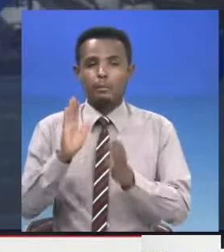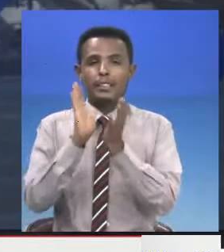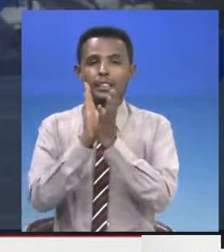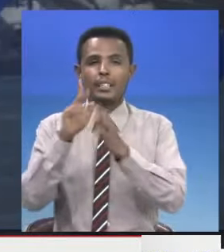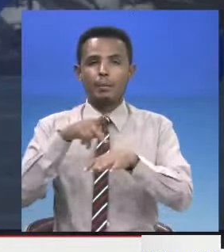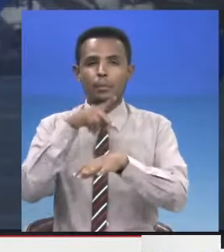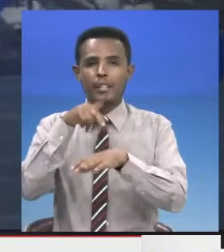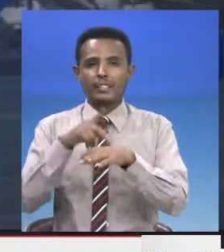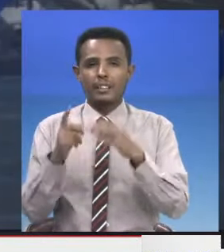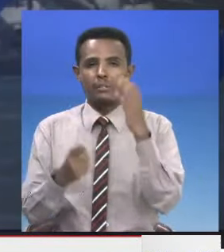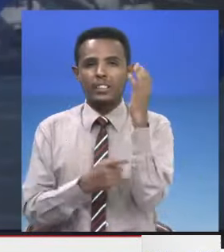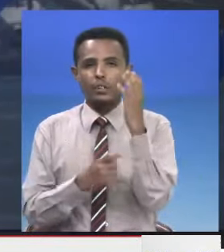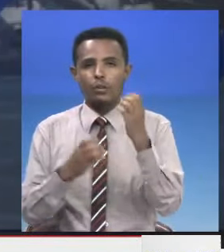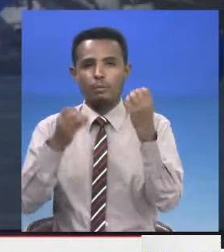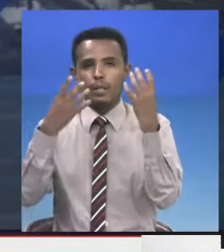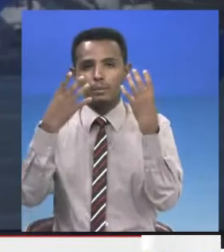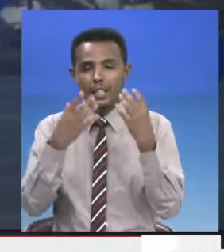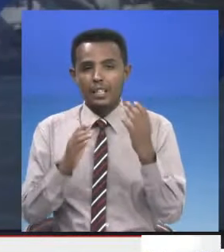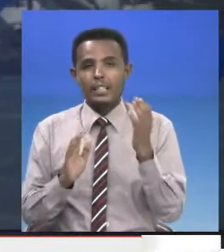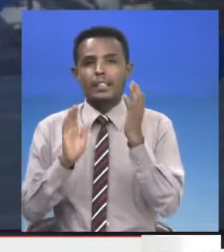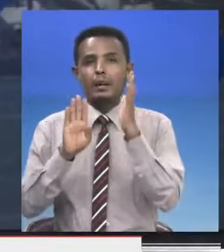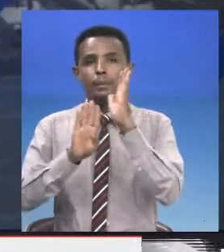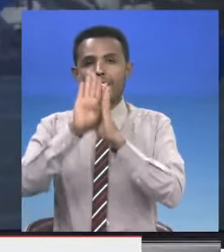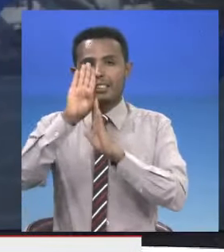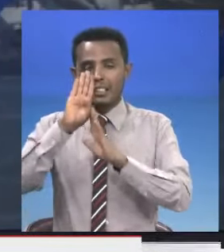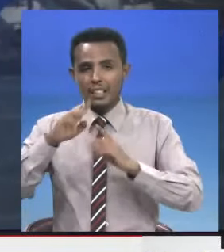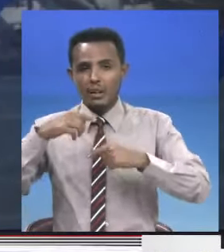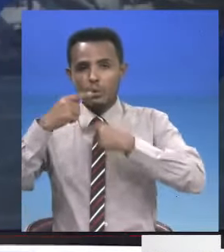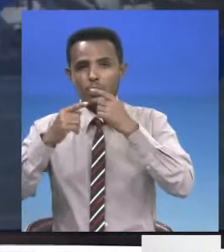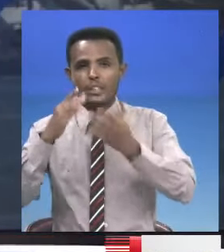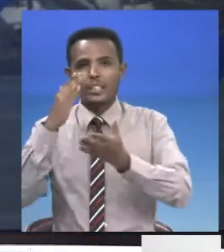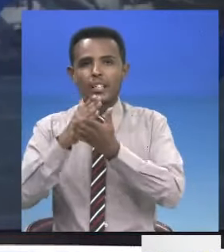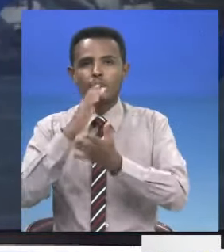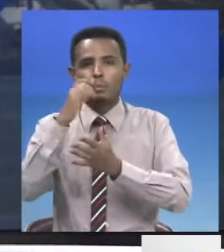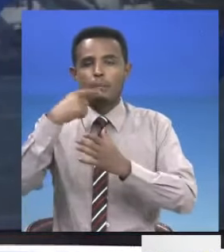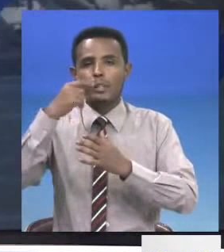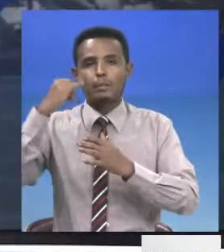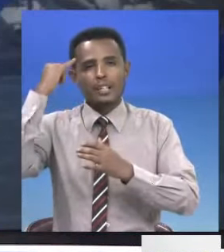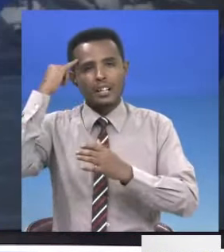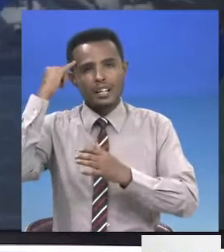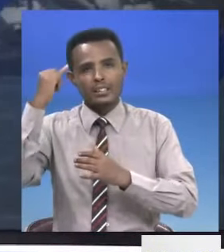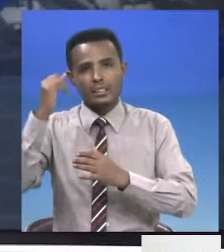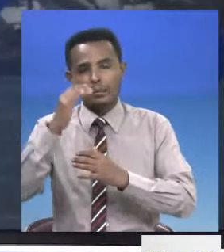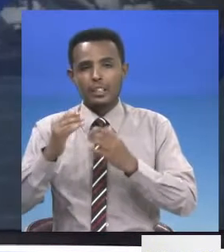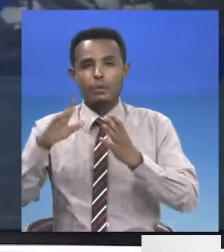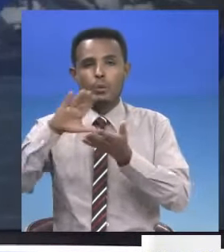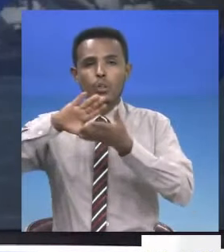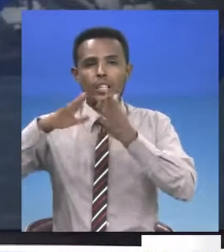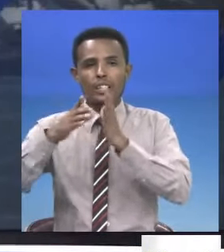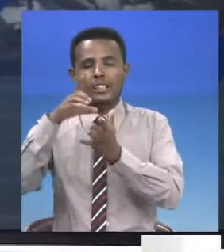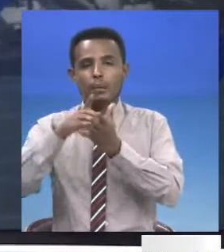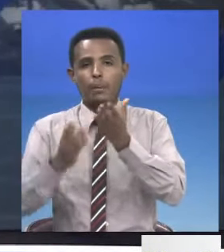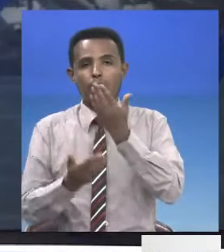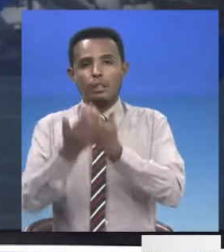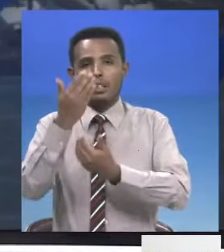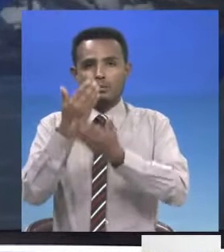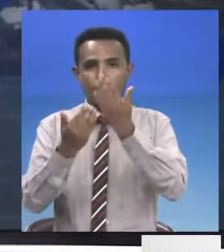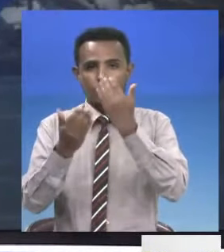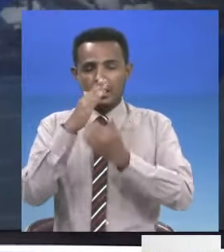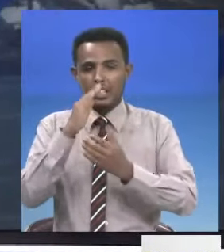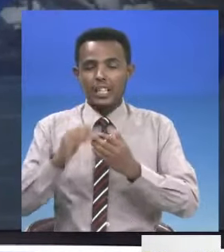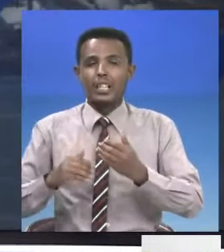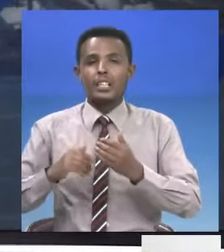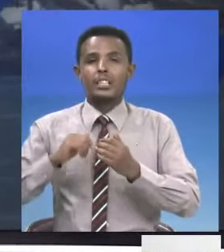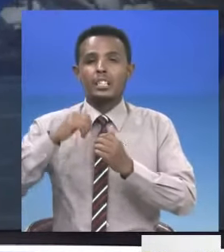ና ፓርቲ የፈተናዎች መብዛት ከብልጽግና ጉዟችን አያስቆመንም በሚል መሪ ሀሳብ ከጎንደር ከተማ ነዋሪዎች ጋር ተወያይቷል። የድህረ